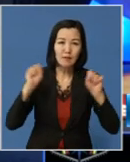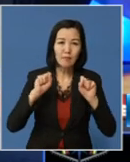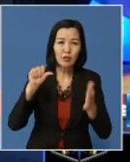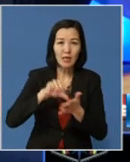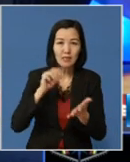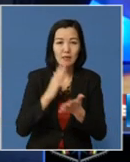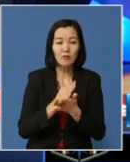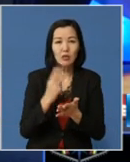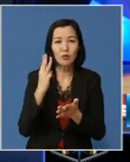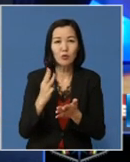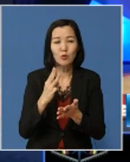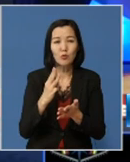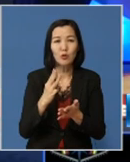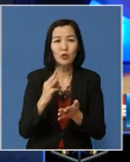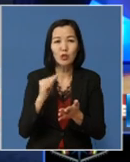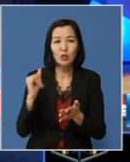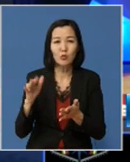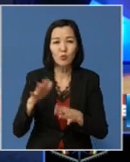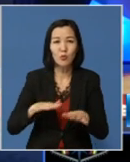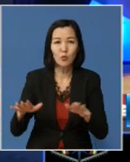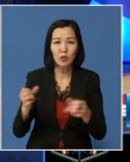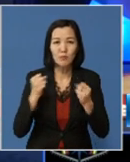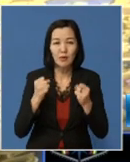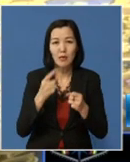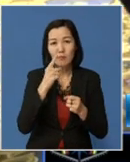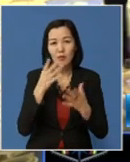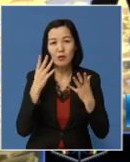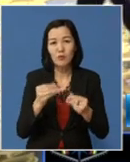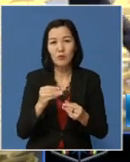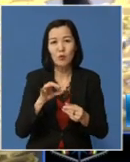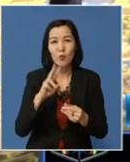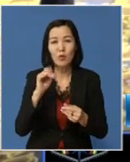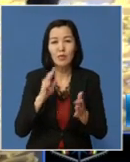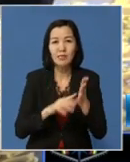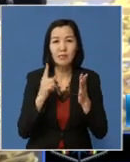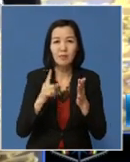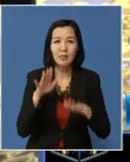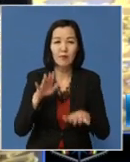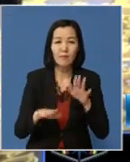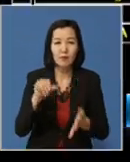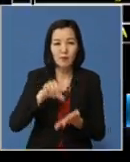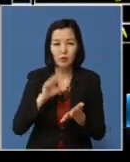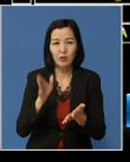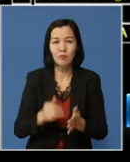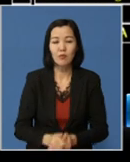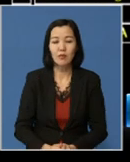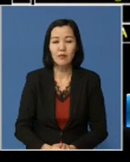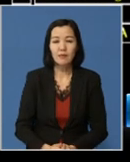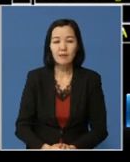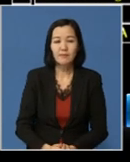жатыр. Оның үшеуі Жетісу өңірінің саңлақтары. Бірер күнде Ольга Пастухова да 81 келі салмақта өнер көрсететін болады.